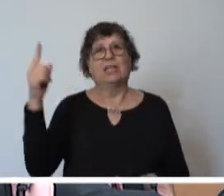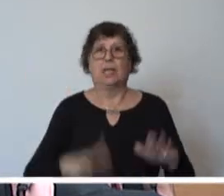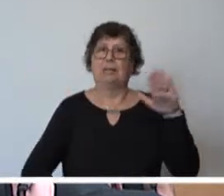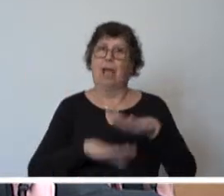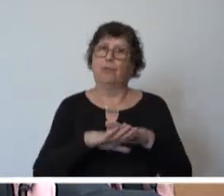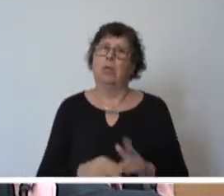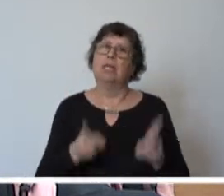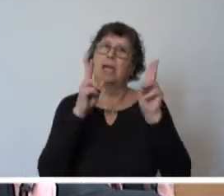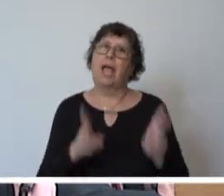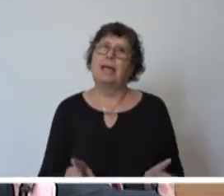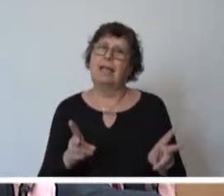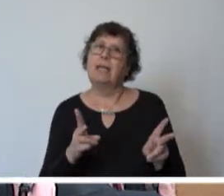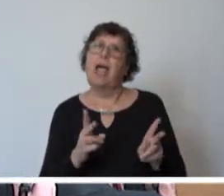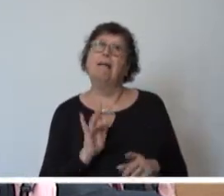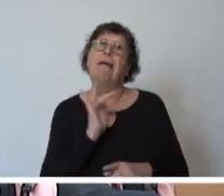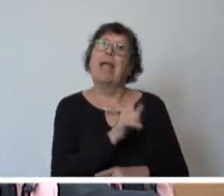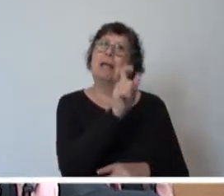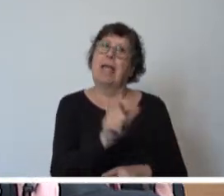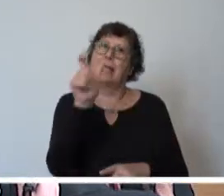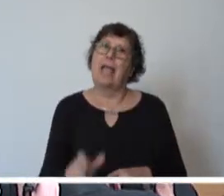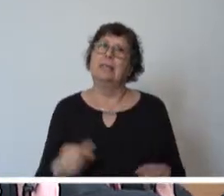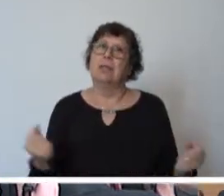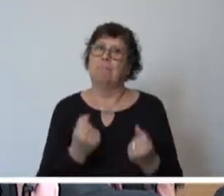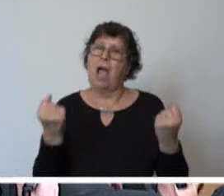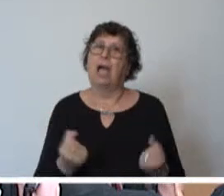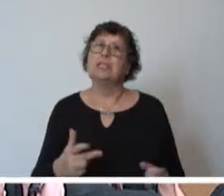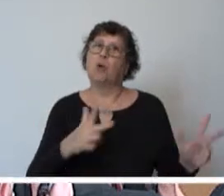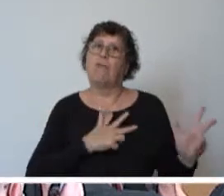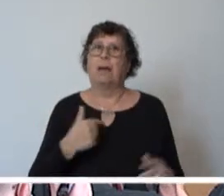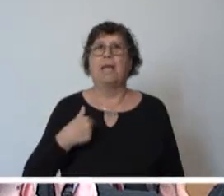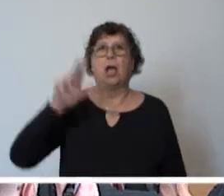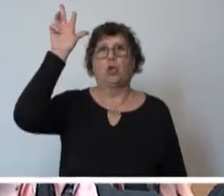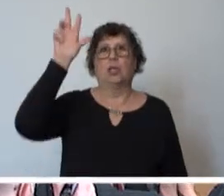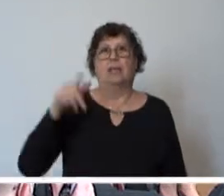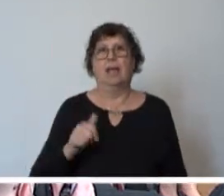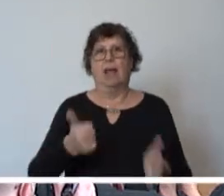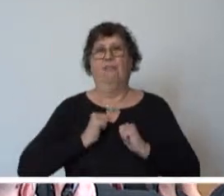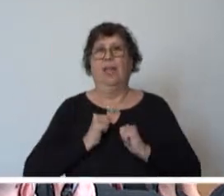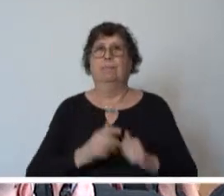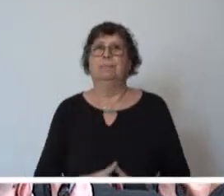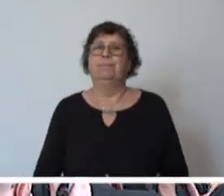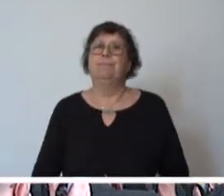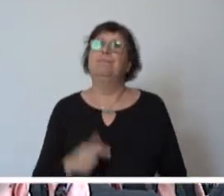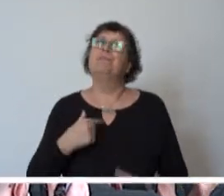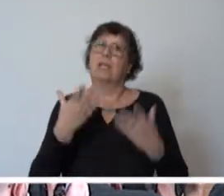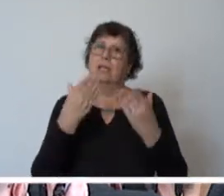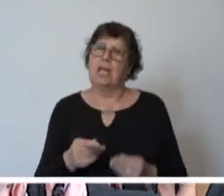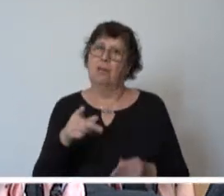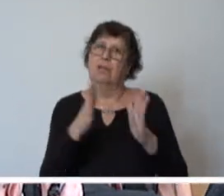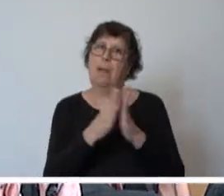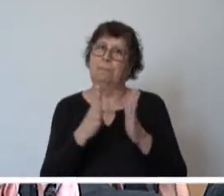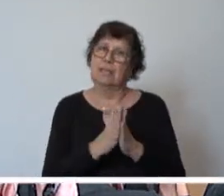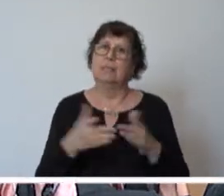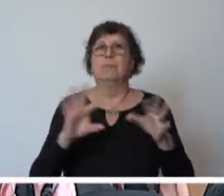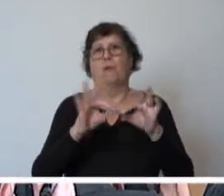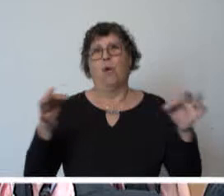und Gerechtigkeit gegen jedermann üben werde. So wahr mir Gott helfe. Ich darf Sie nun bitten, die